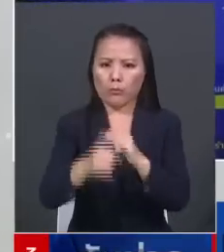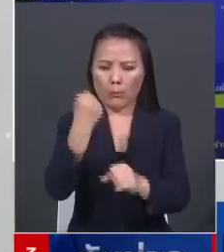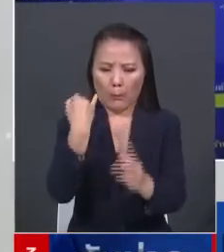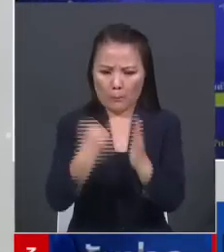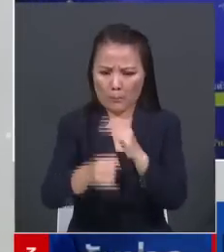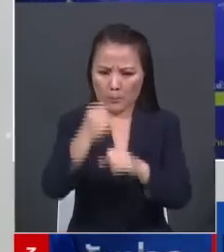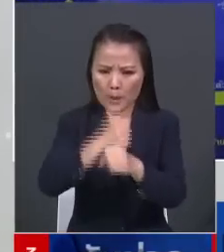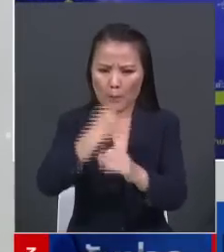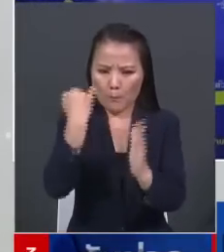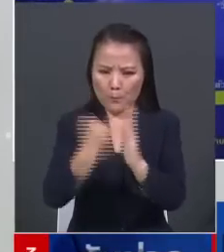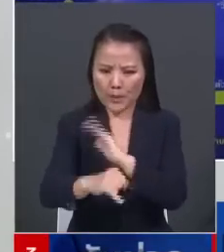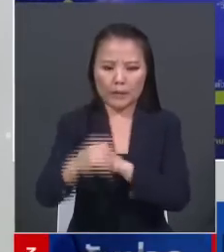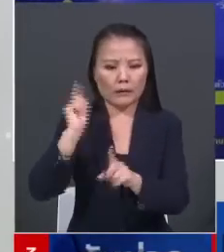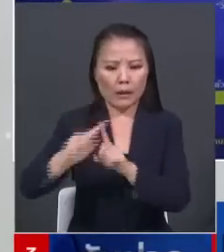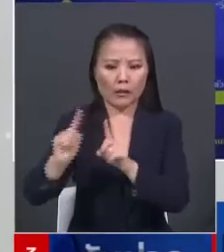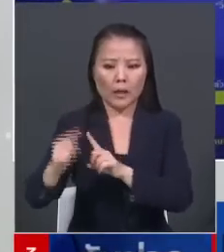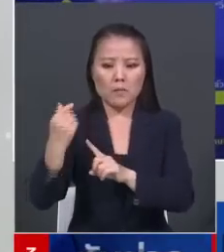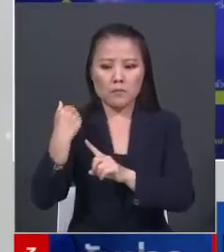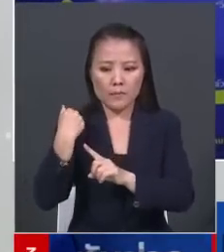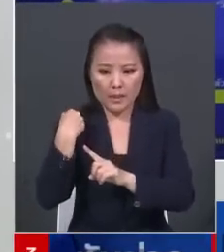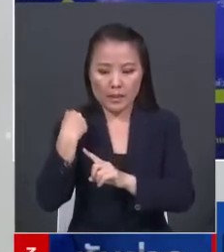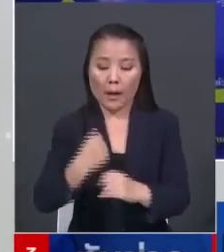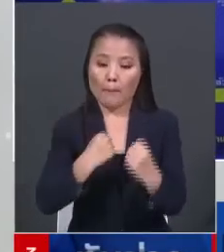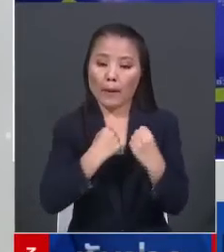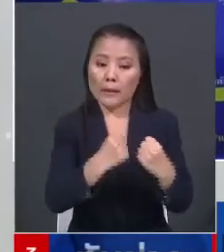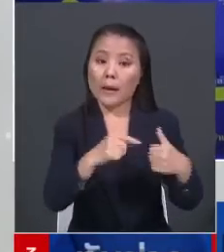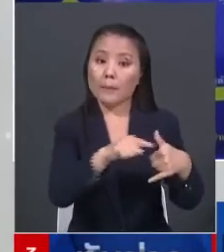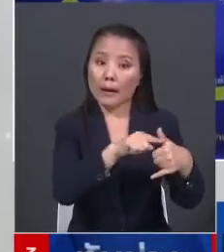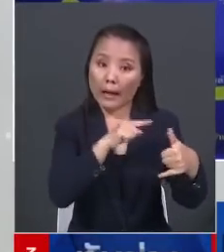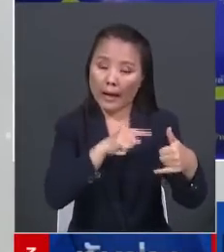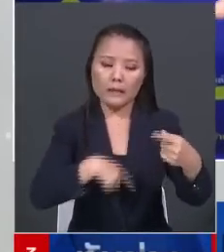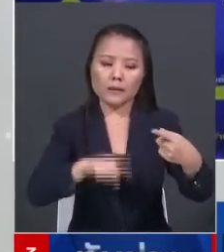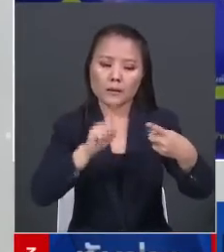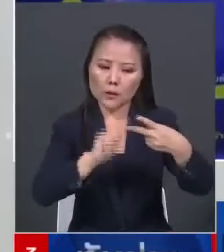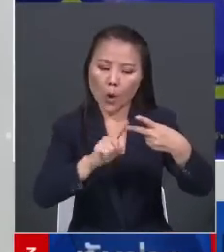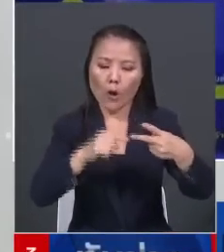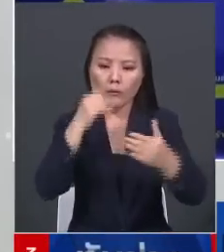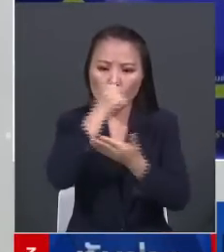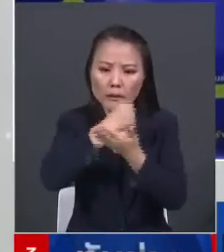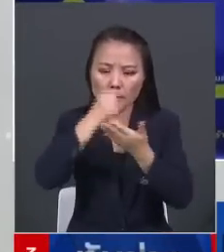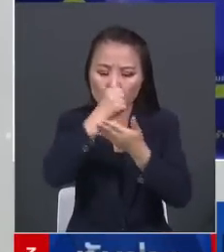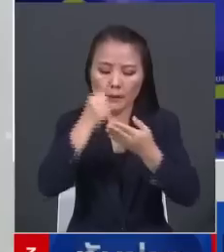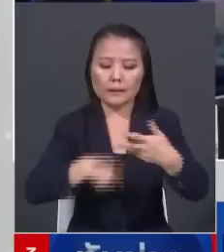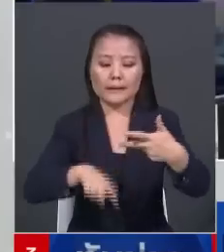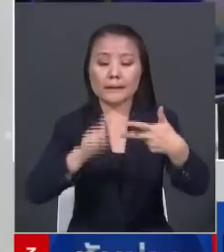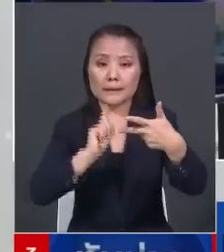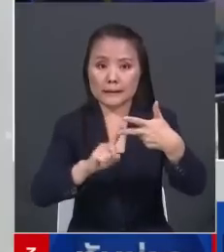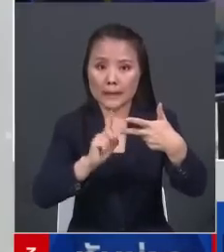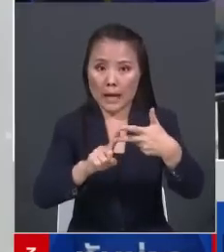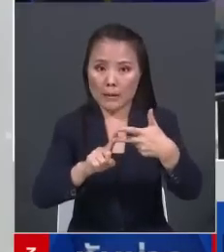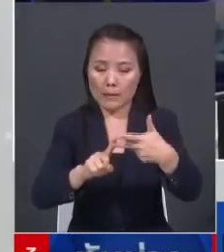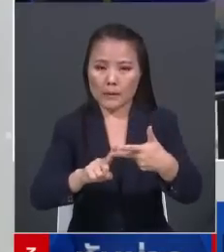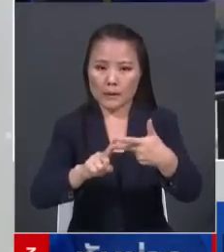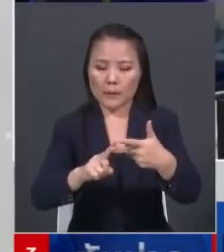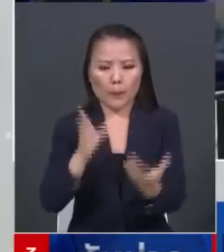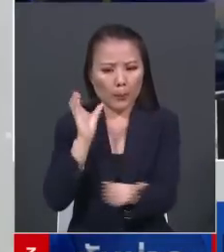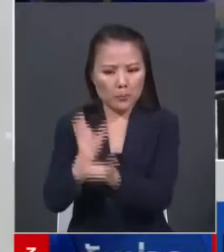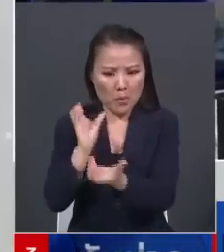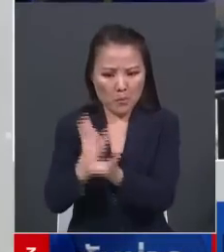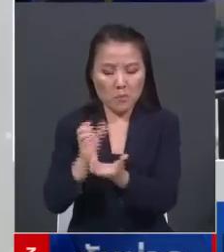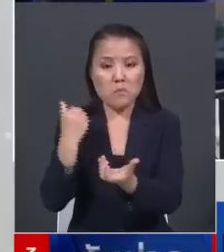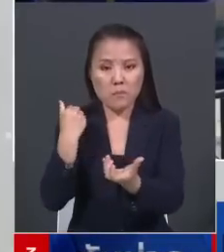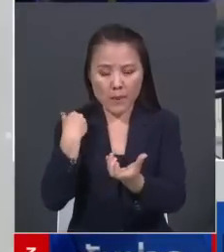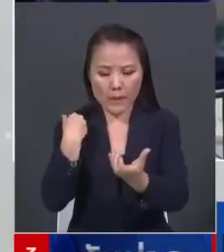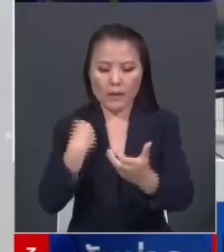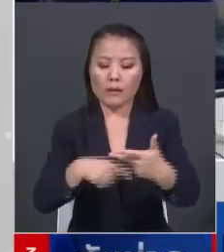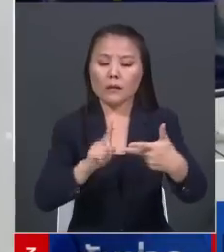เคยถูกดำเนินคดีในข้อหาพยายามฆ่าข้อหาเสพยาเสพติดแล้วก็มีข้อหาร่วมกันลักลอบเล่นการพนันโอ้โ